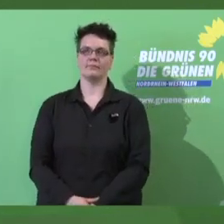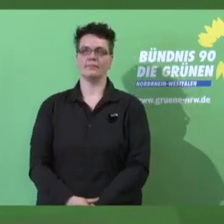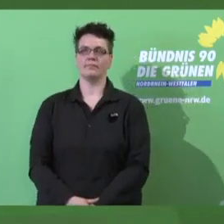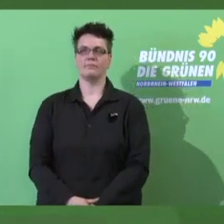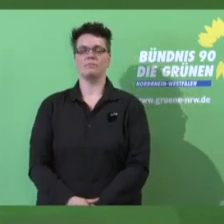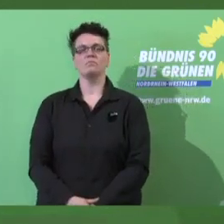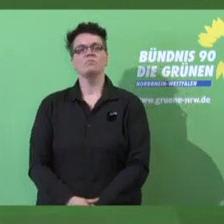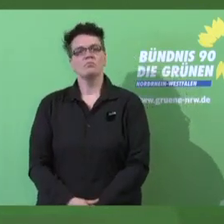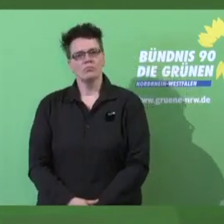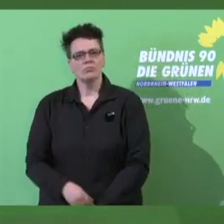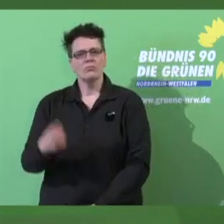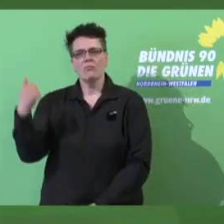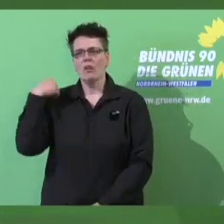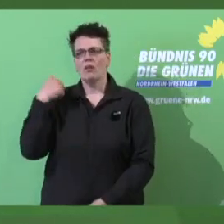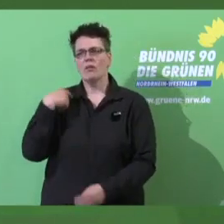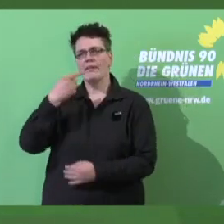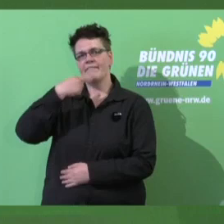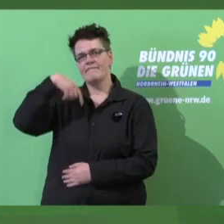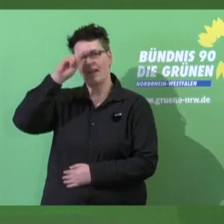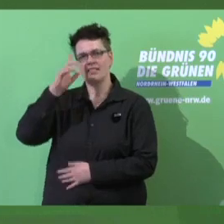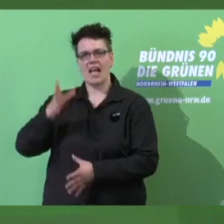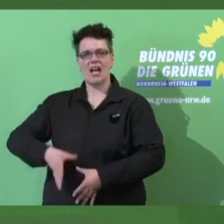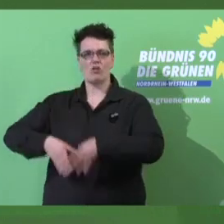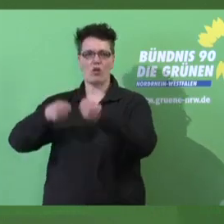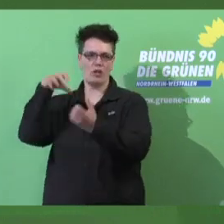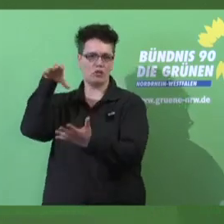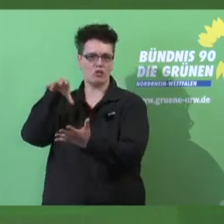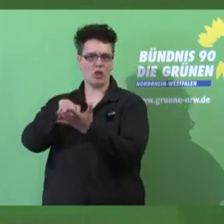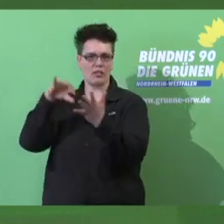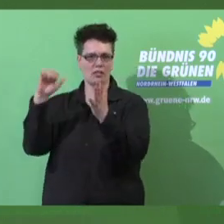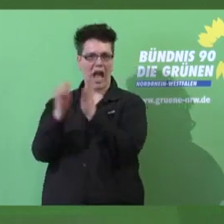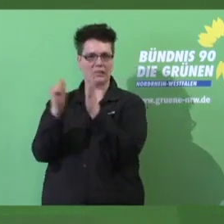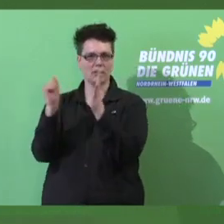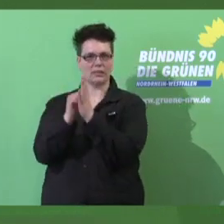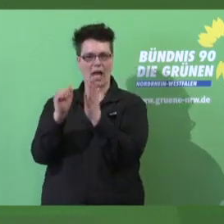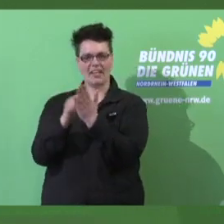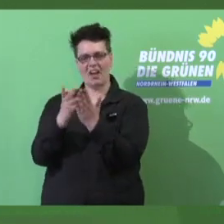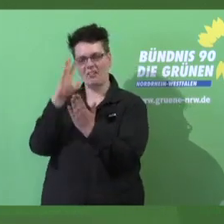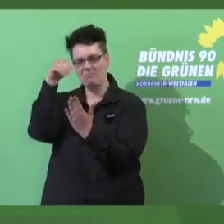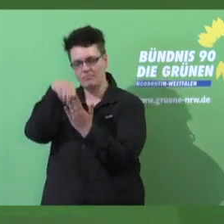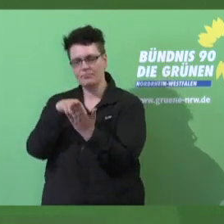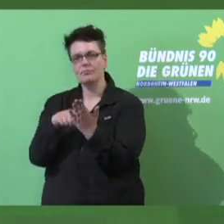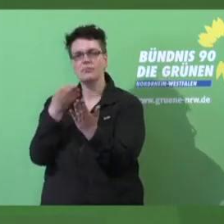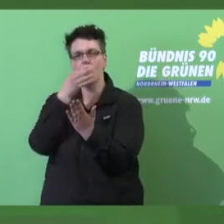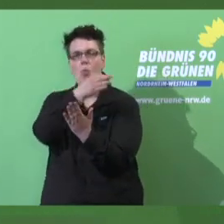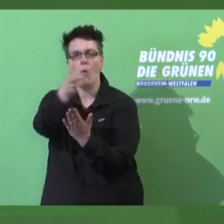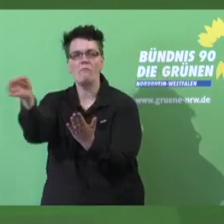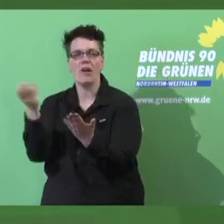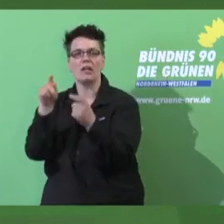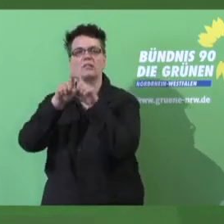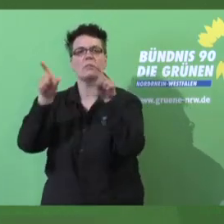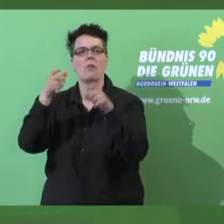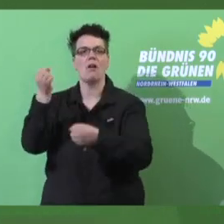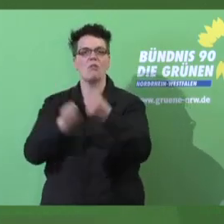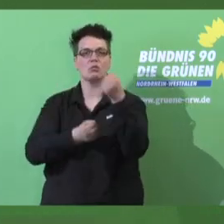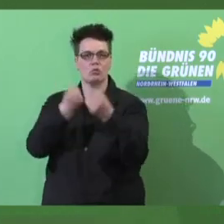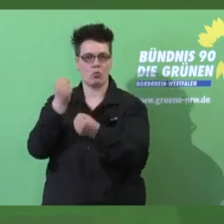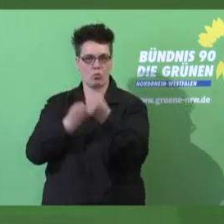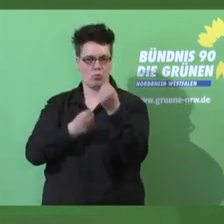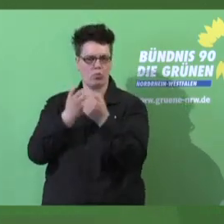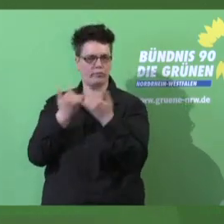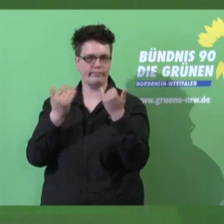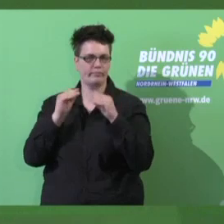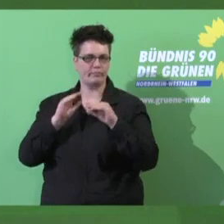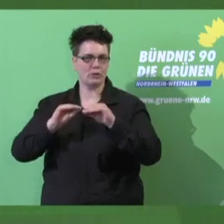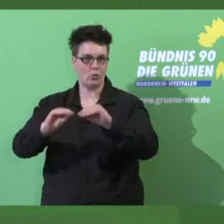Es gab am Freitag im Kölner Stadtanzeiger eine Umfrage zum Thema Autonutzung in dieser